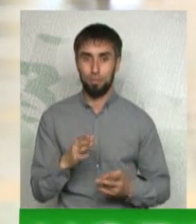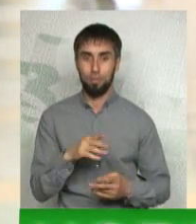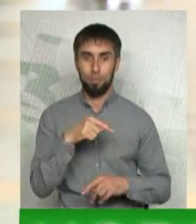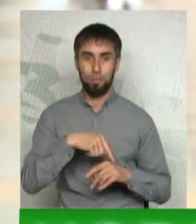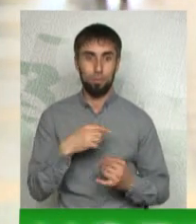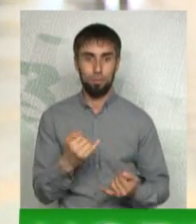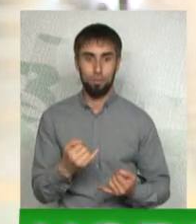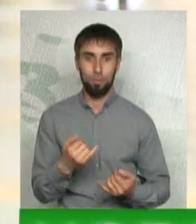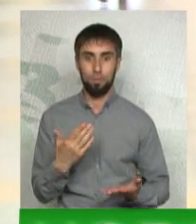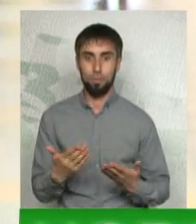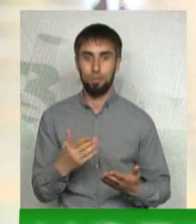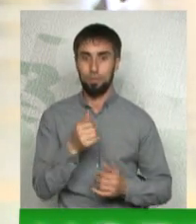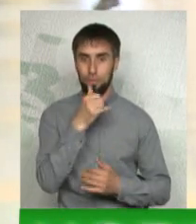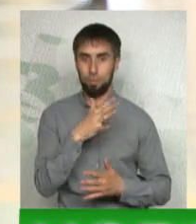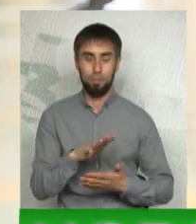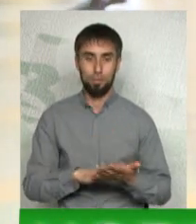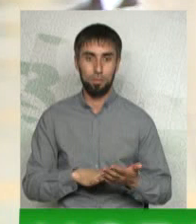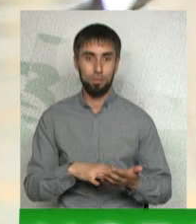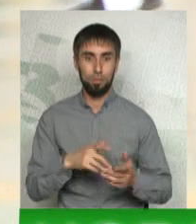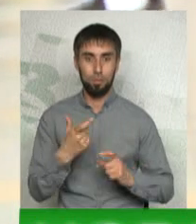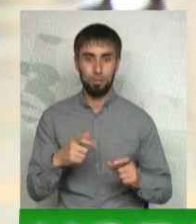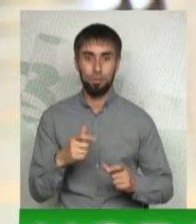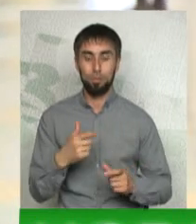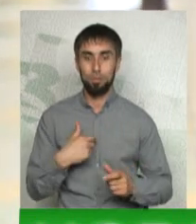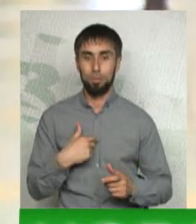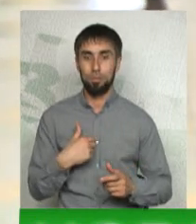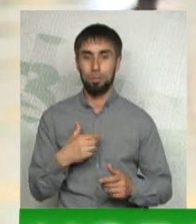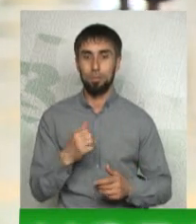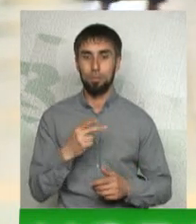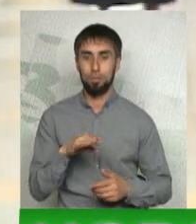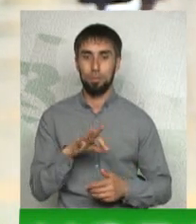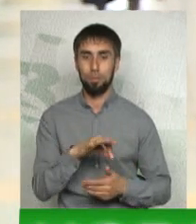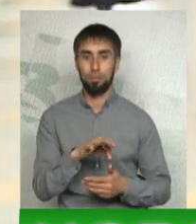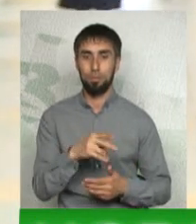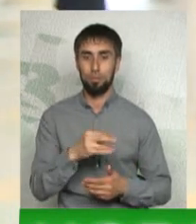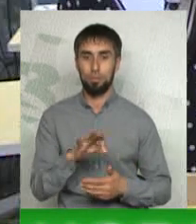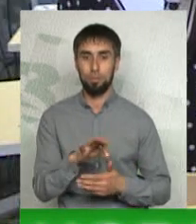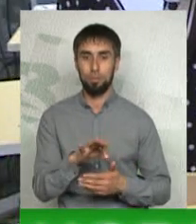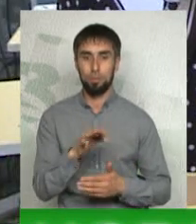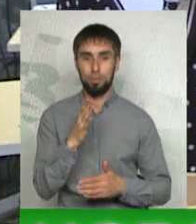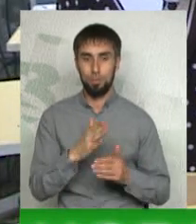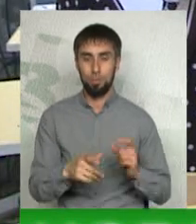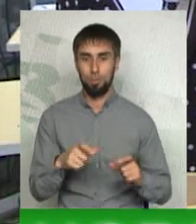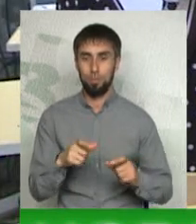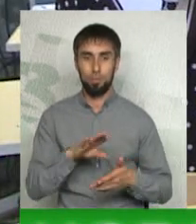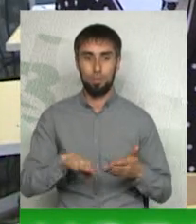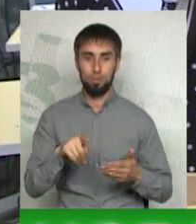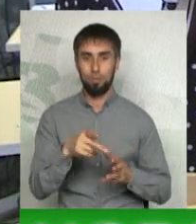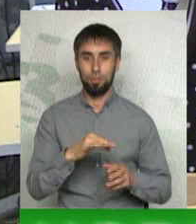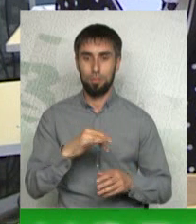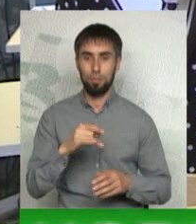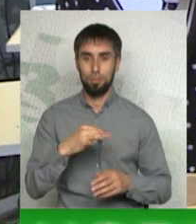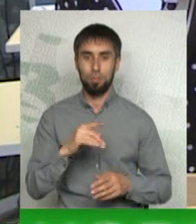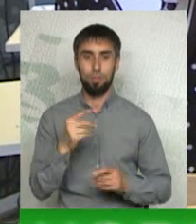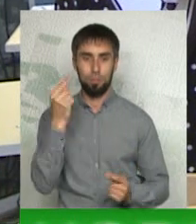плохо чувствует или не может продолжить дальше экзамен, естественно, составляется акт о досрочном завершении экзамена. После длительных умственных нагрузок